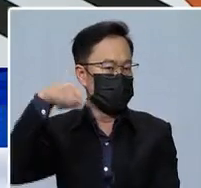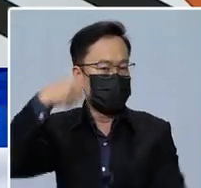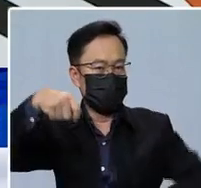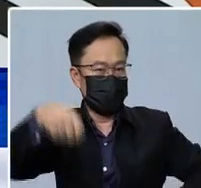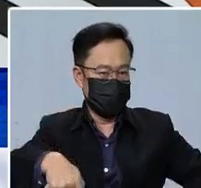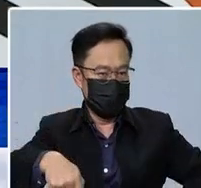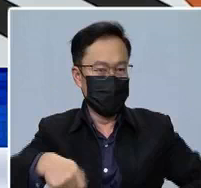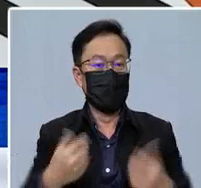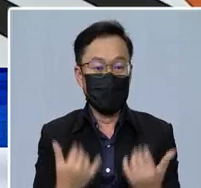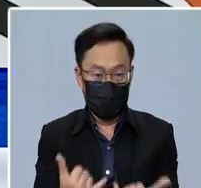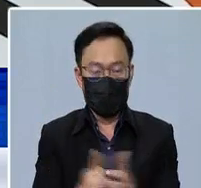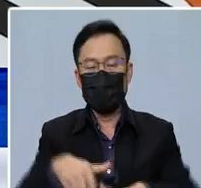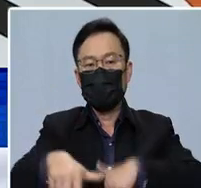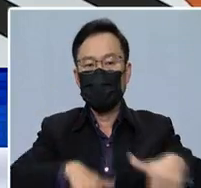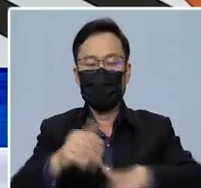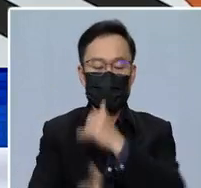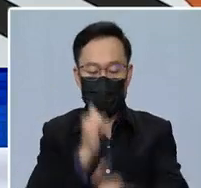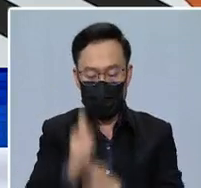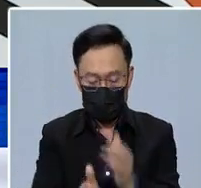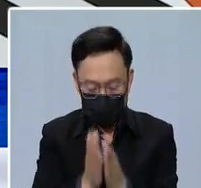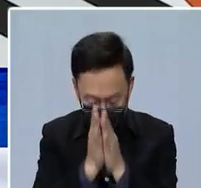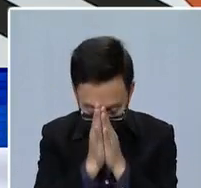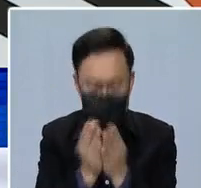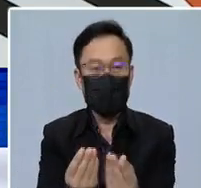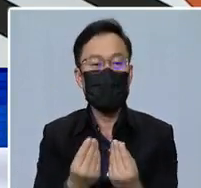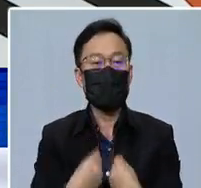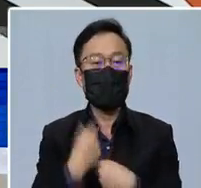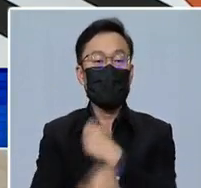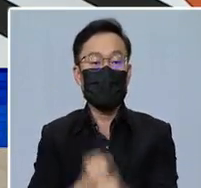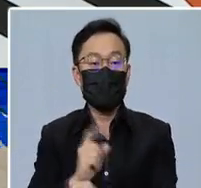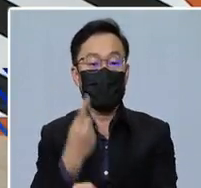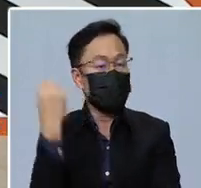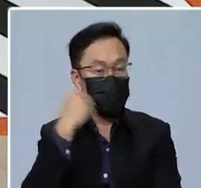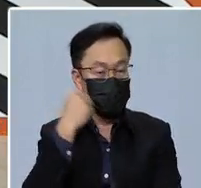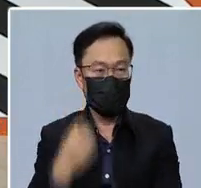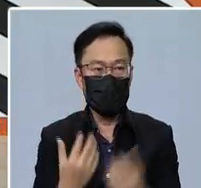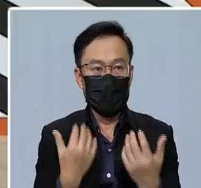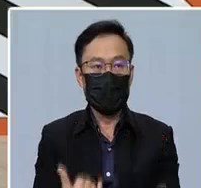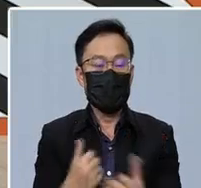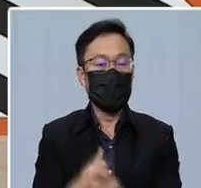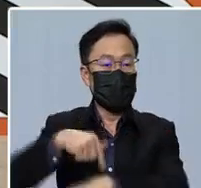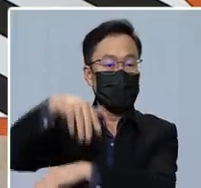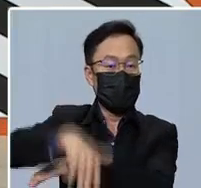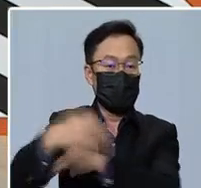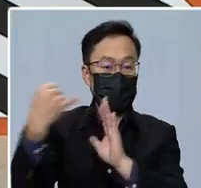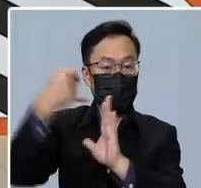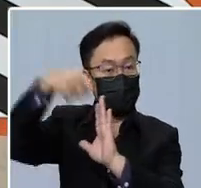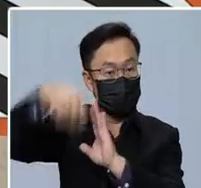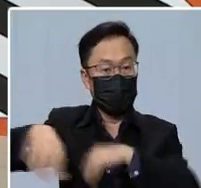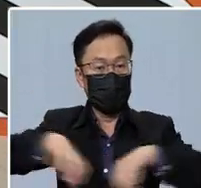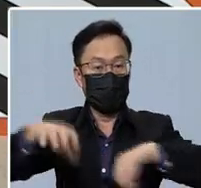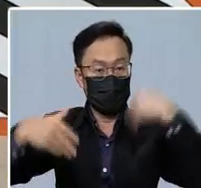มนะครับมีประชาชนเดินทางมากราบไหว้ขอพรอย่างต่อเนื่องครับและในช่วงเย็นของวันนี้นะครับทางจังหวัดนครราชสีมาได้จัดงาน Amazing